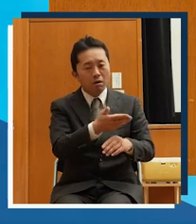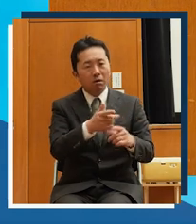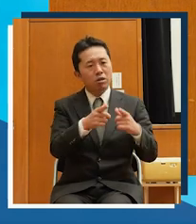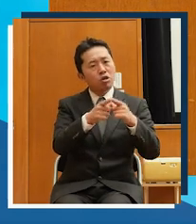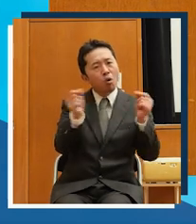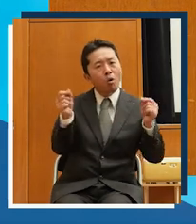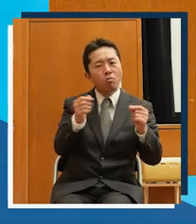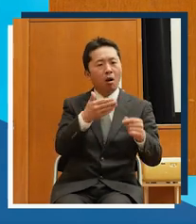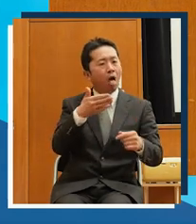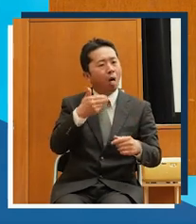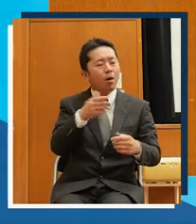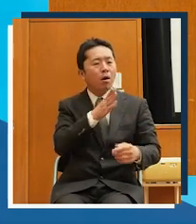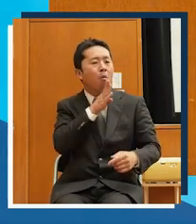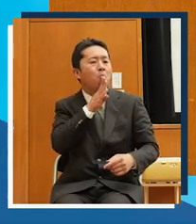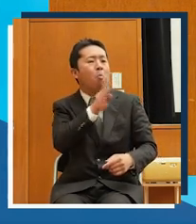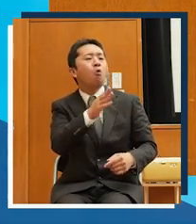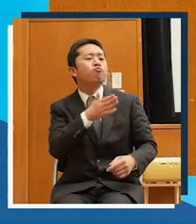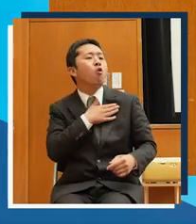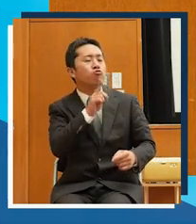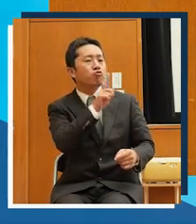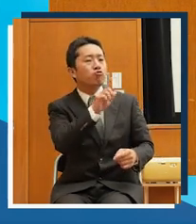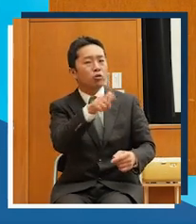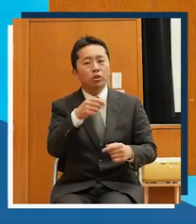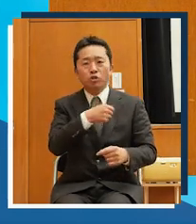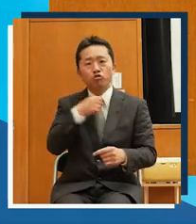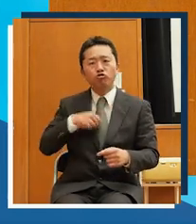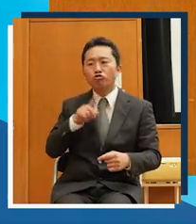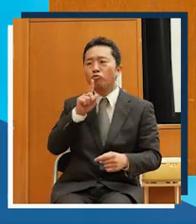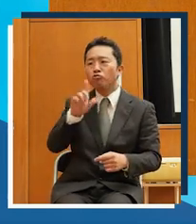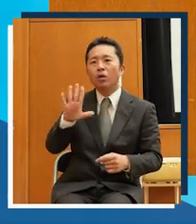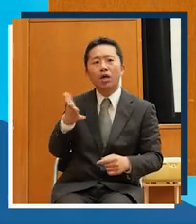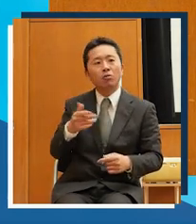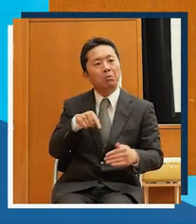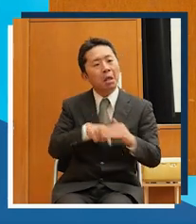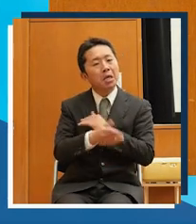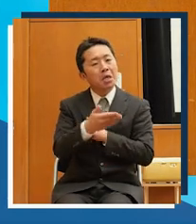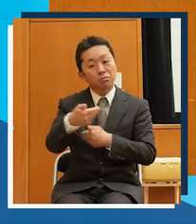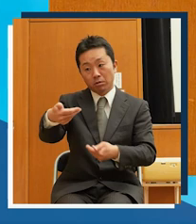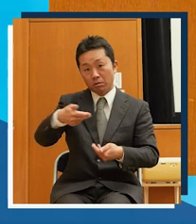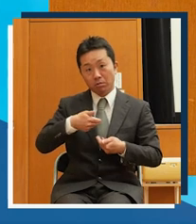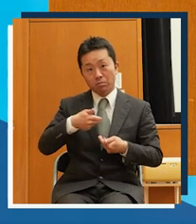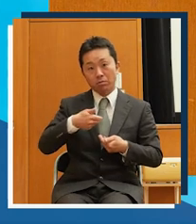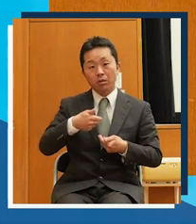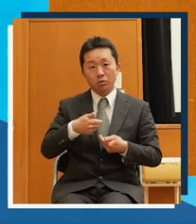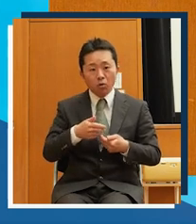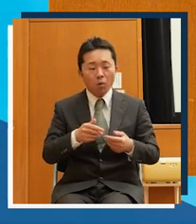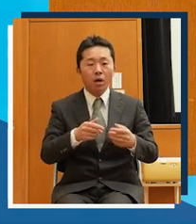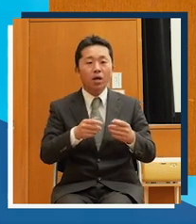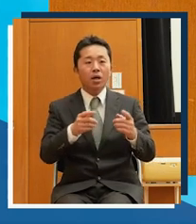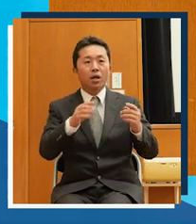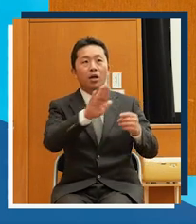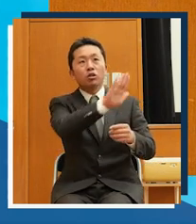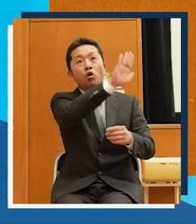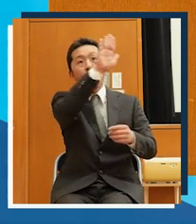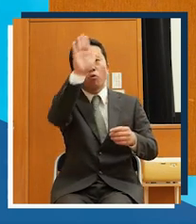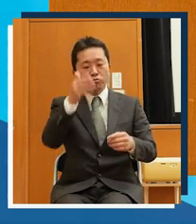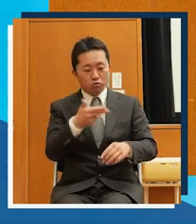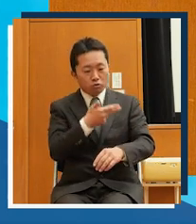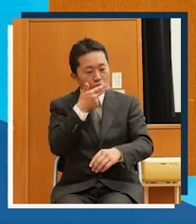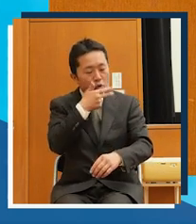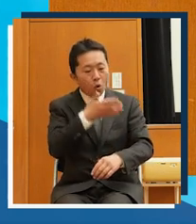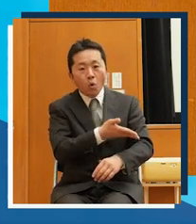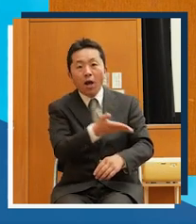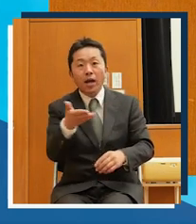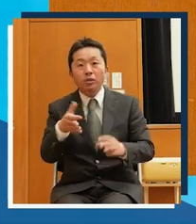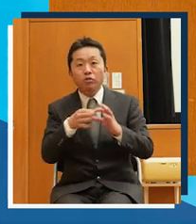ですけども領土領海領空の問題は国家と国家の問題なんです沖縄県にその